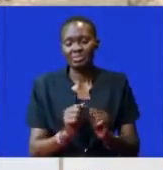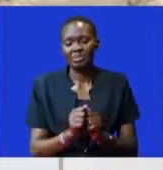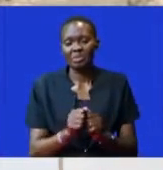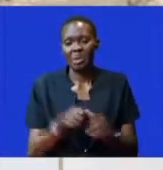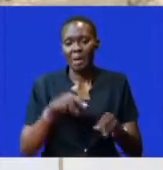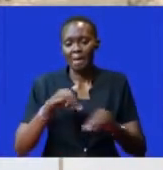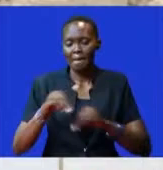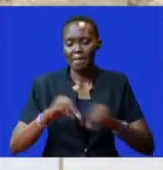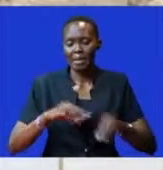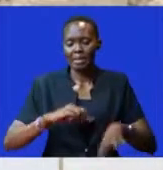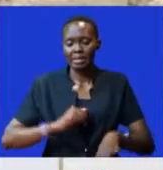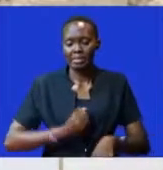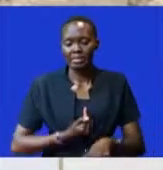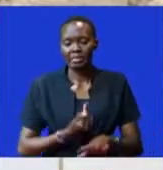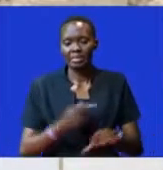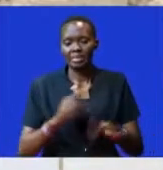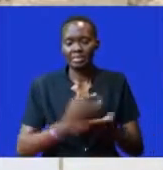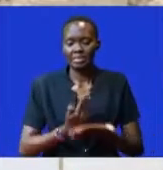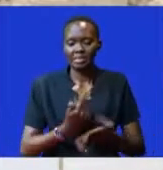okonya samoro be okayud luoko no.